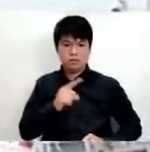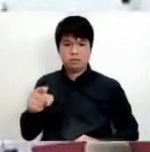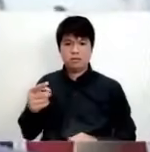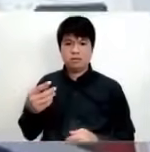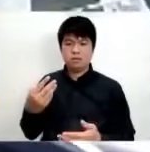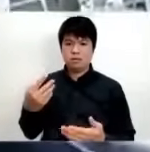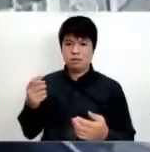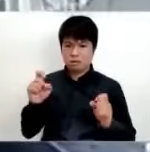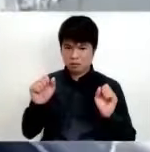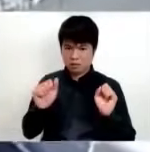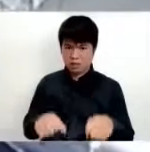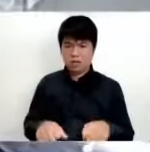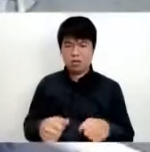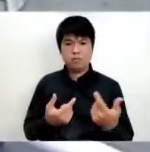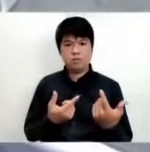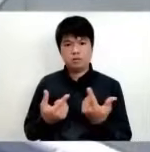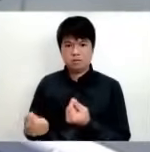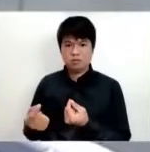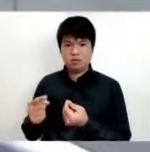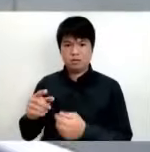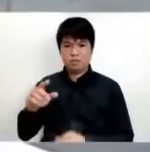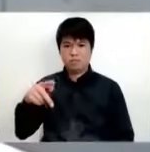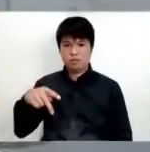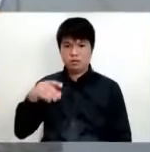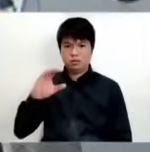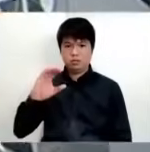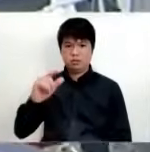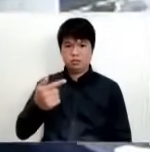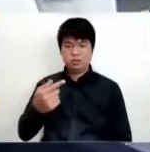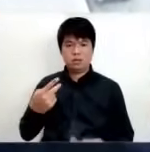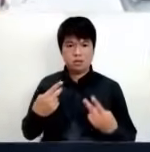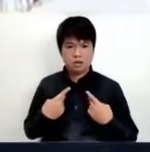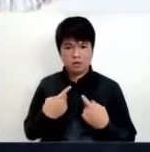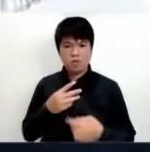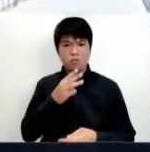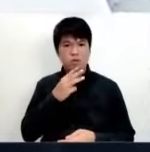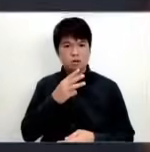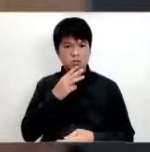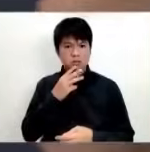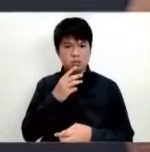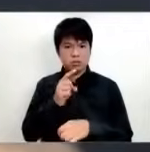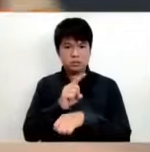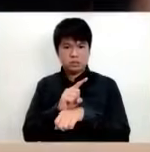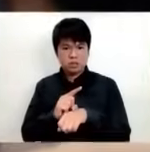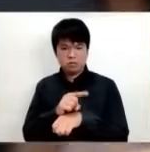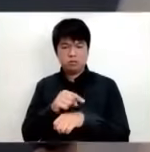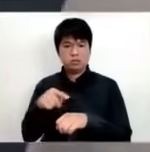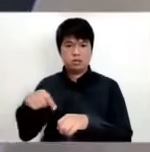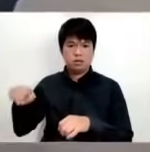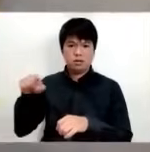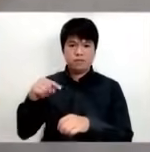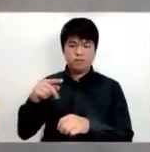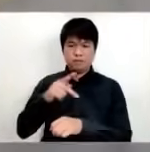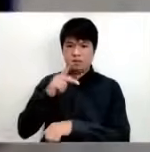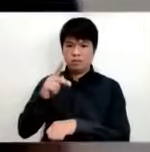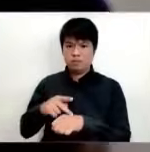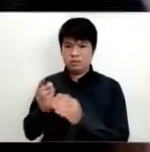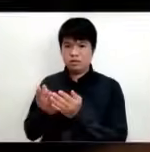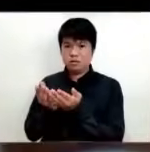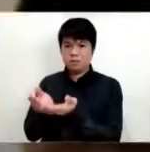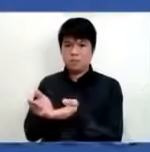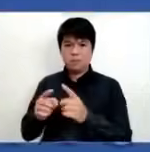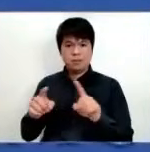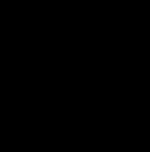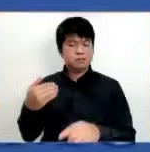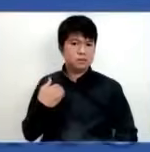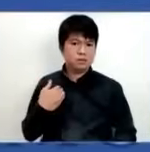naman itong gawin ng PCG. Meron din daw water cannon ang ilang barko ng Pilipinas. Pero kailangan daw hintayin muna ang go